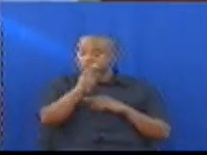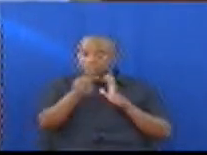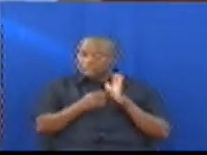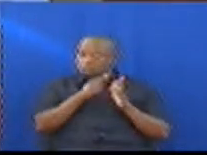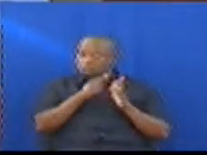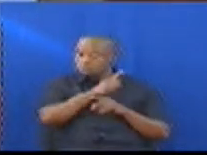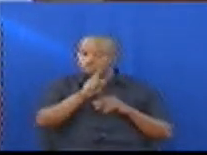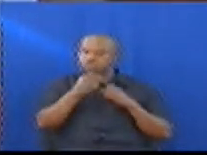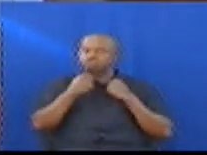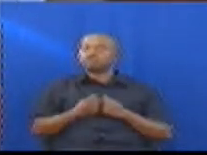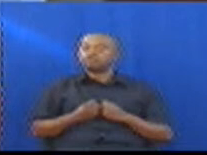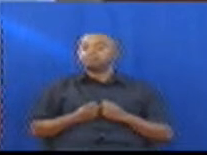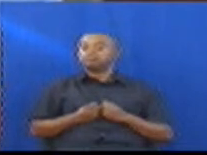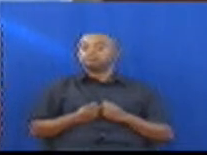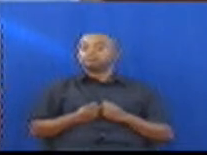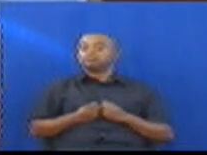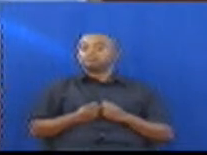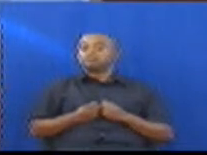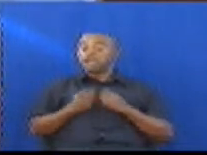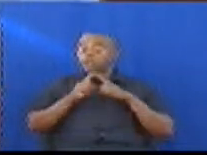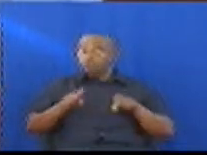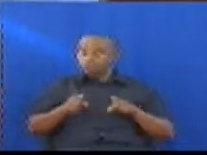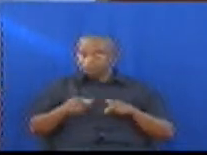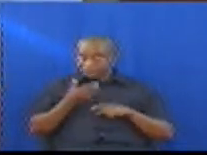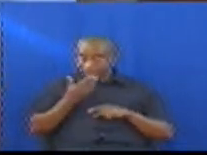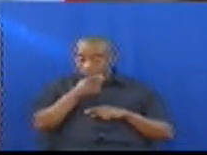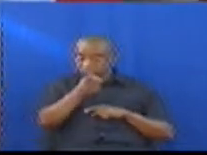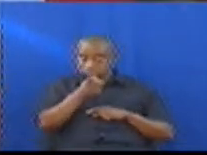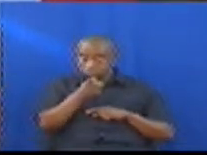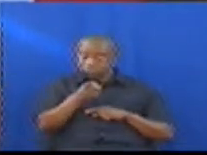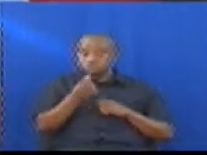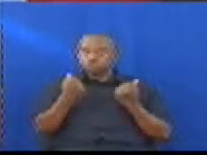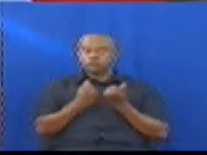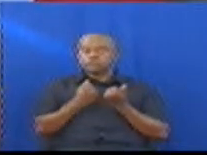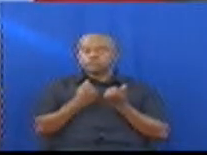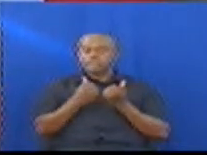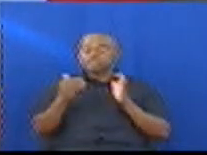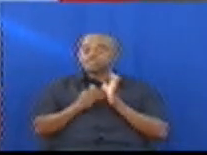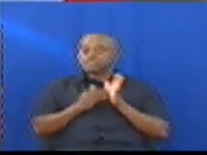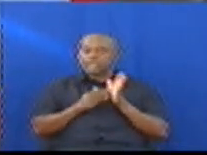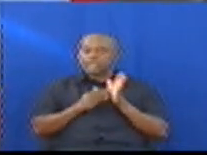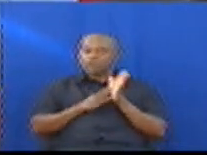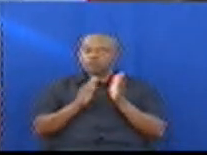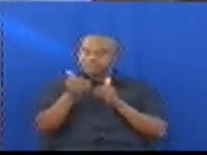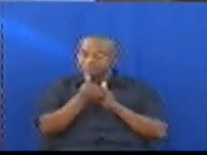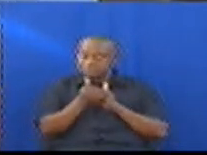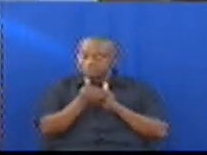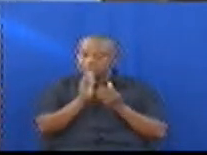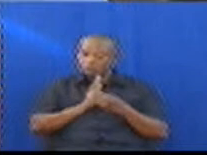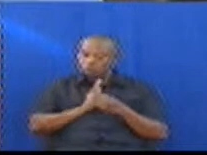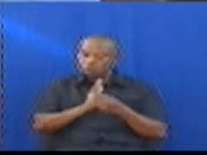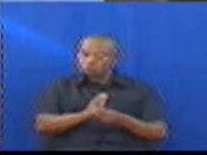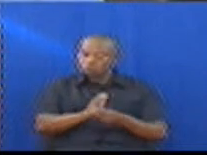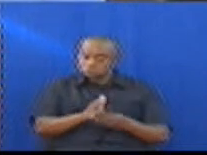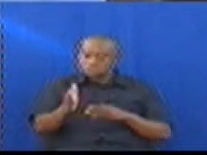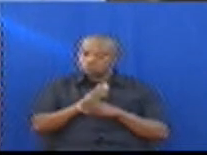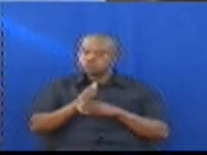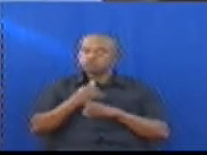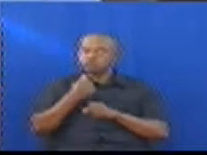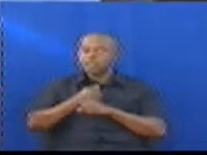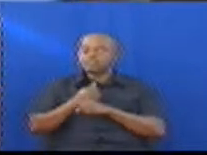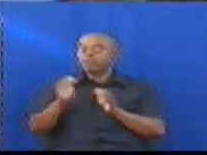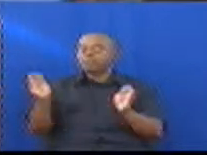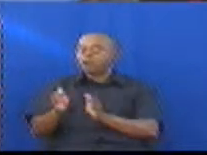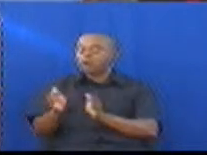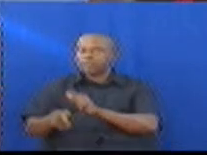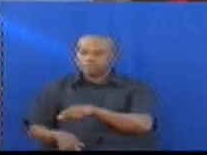stronger kama ambavyo kungekuwa na sheria humu ndani ya kulimit na kuongoza namna ambavyo hawa mawakili wataweza kupata nafasi.